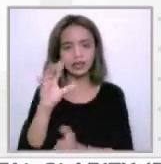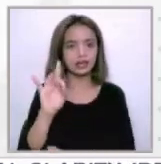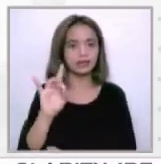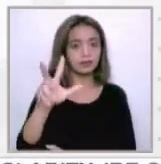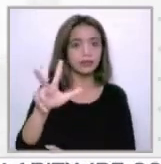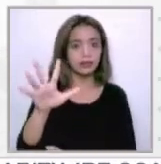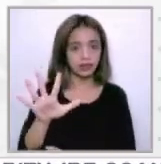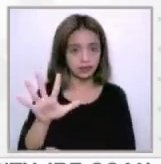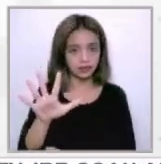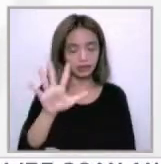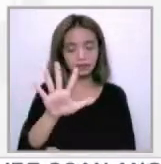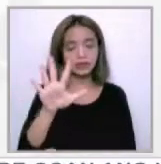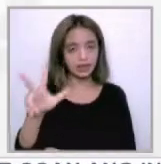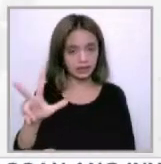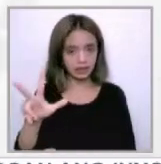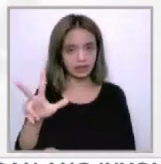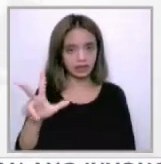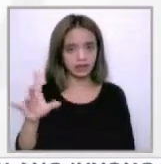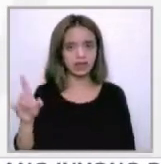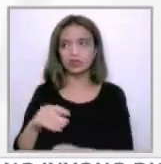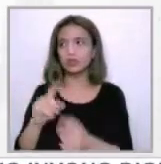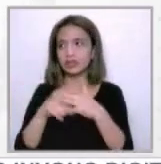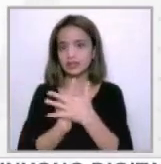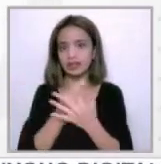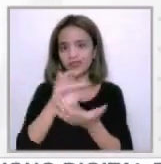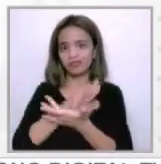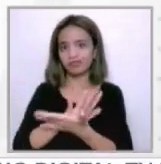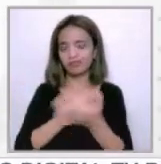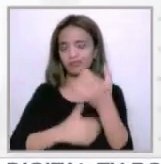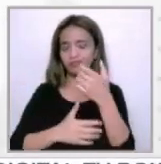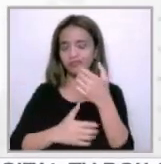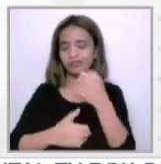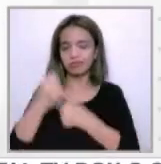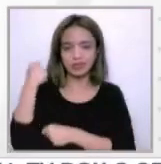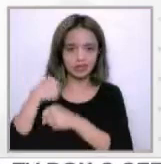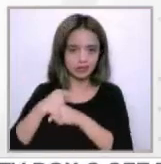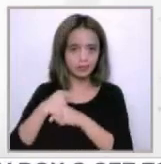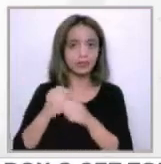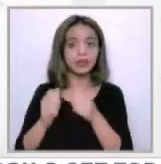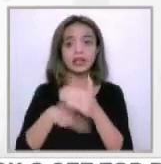2,826,853 ang nahawaan po ng sakit mula nang magsimula ang pandemya. Bumaba na rin sa